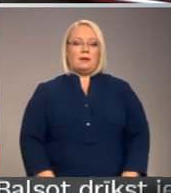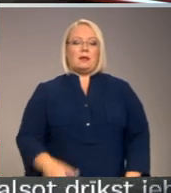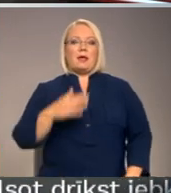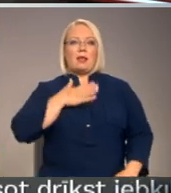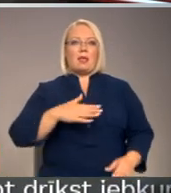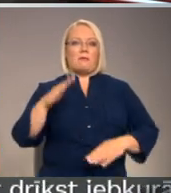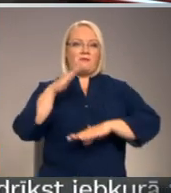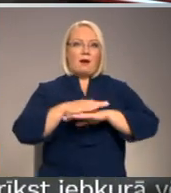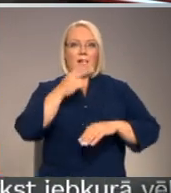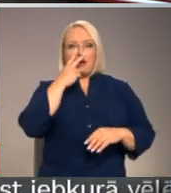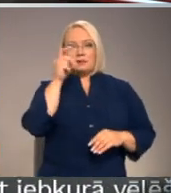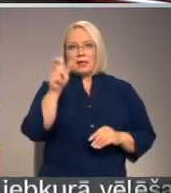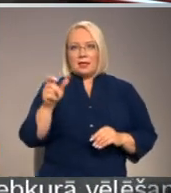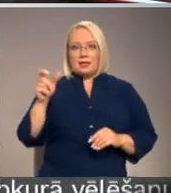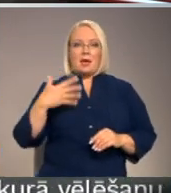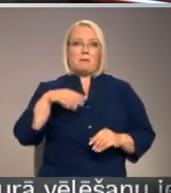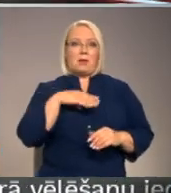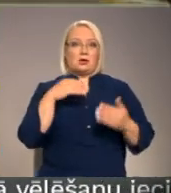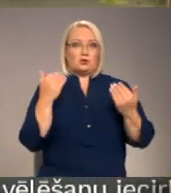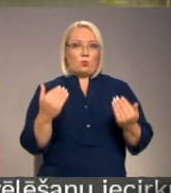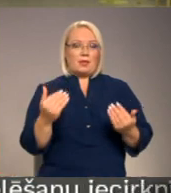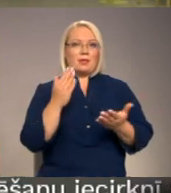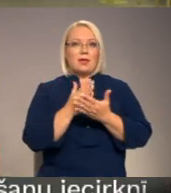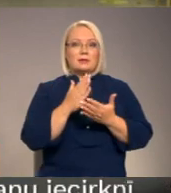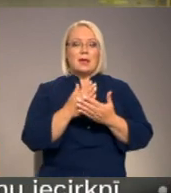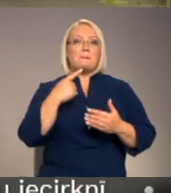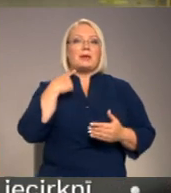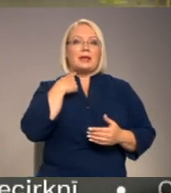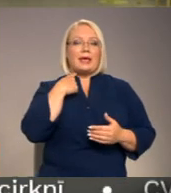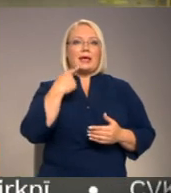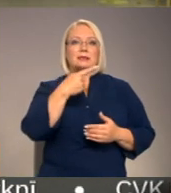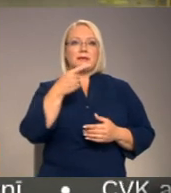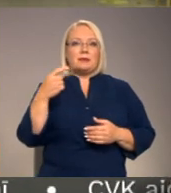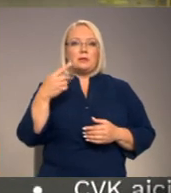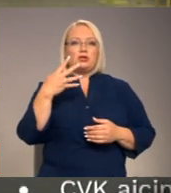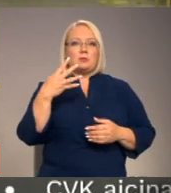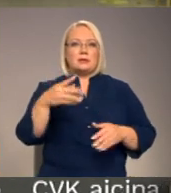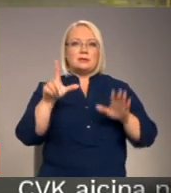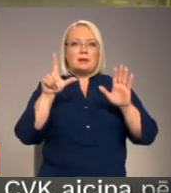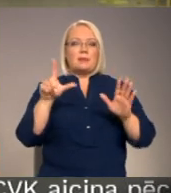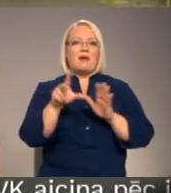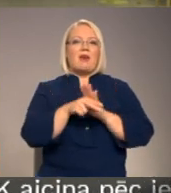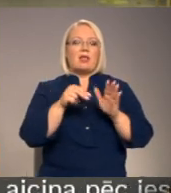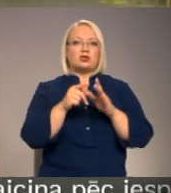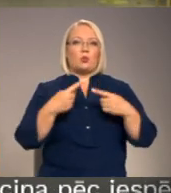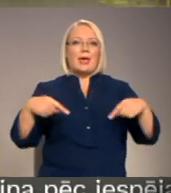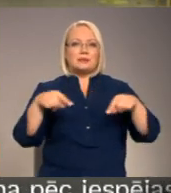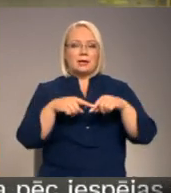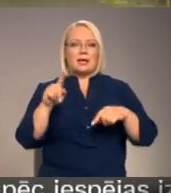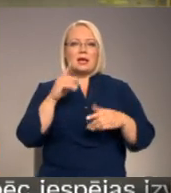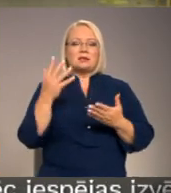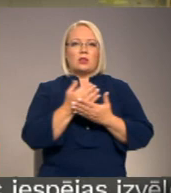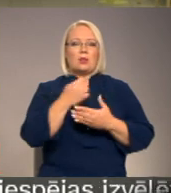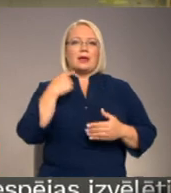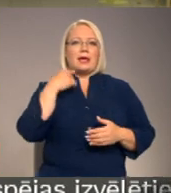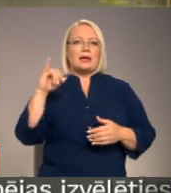Labvakar, Ilze, labvakar, skatītāji. Mēs pašlaik atrodamies Rīgas 147. Vēlēšana iecirknī, kas atrodas Rīgas